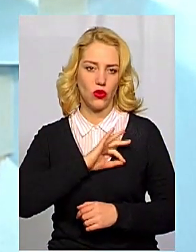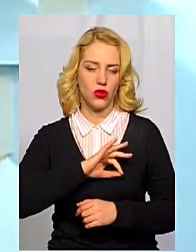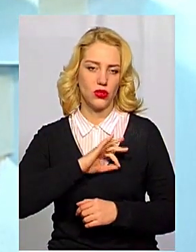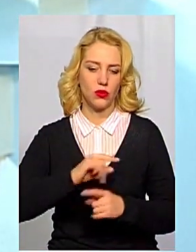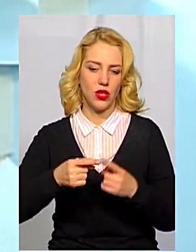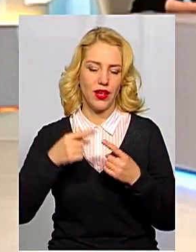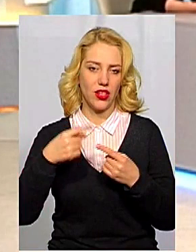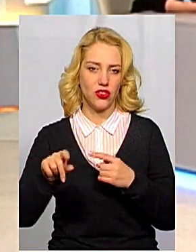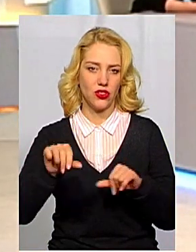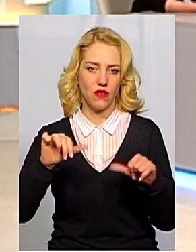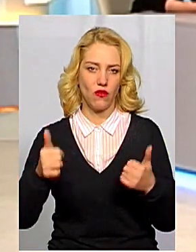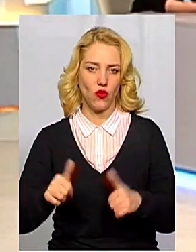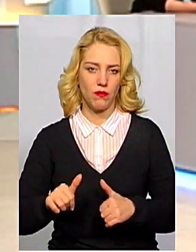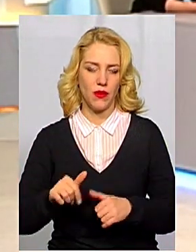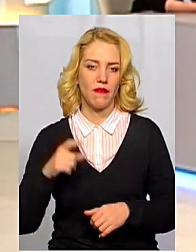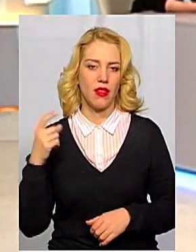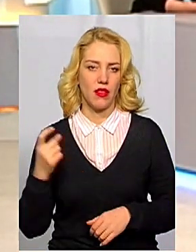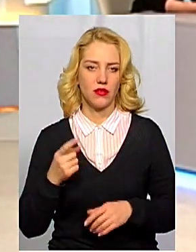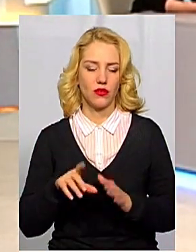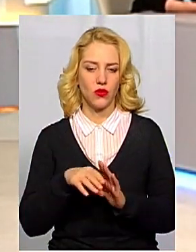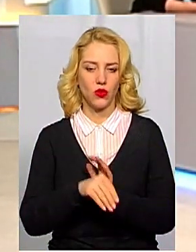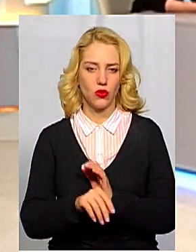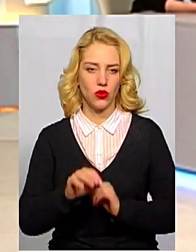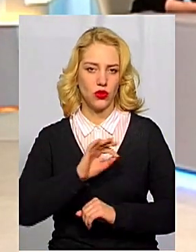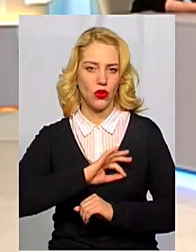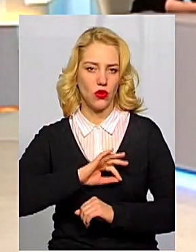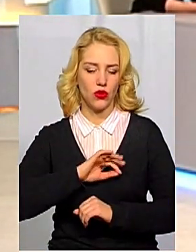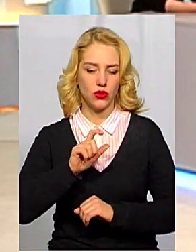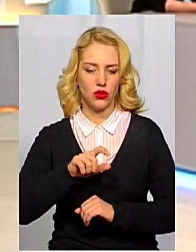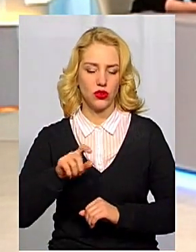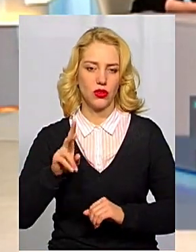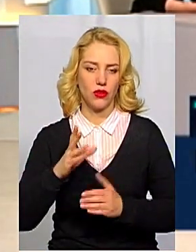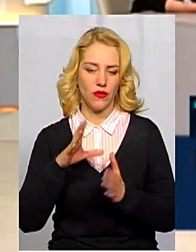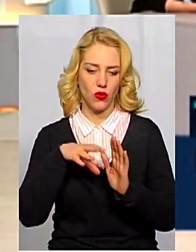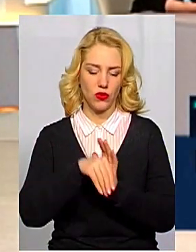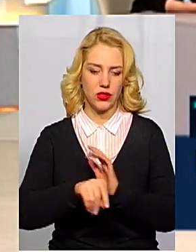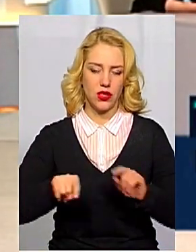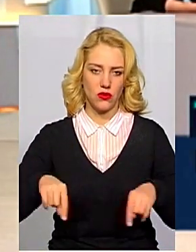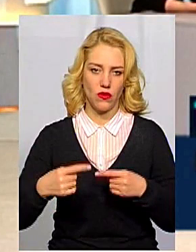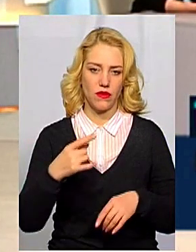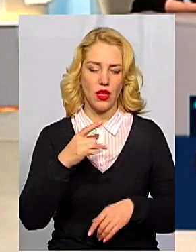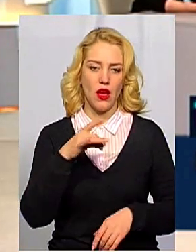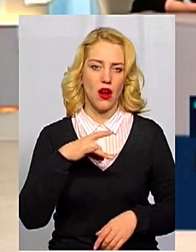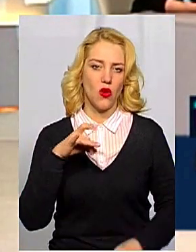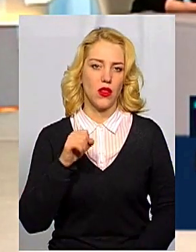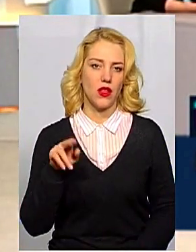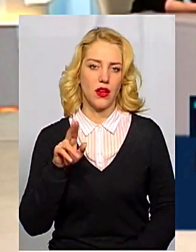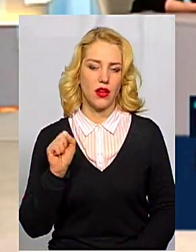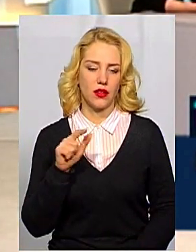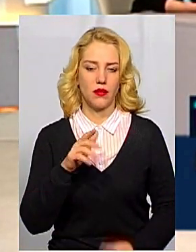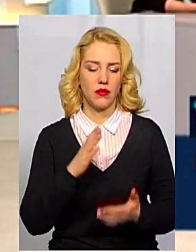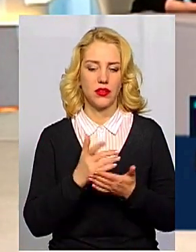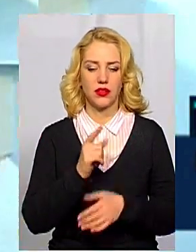форм власності. Сюди входять і користувачі, засновниками яких є районні ради, і вони мають там